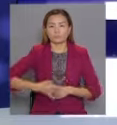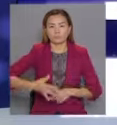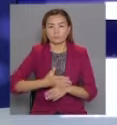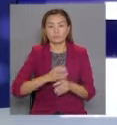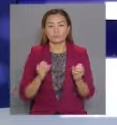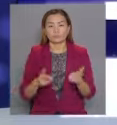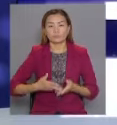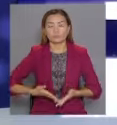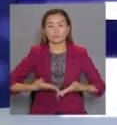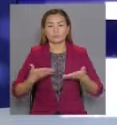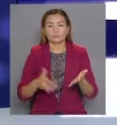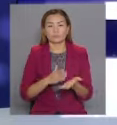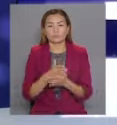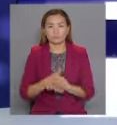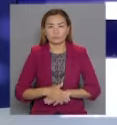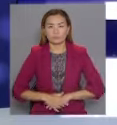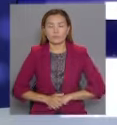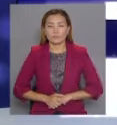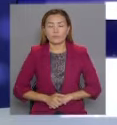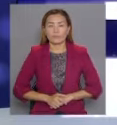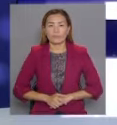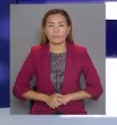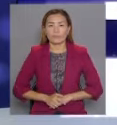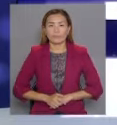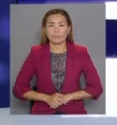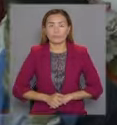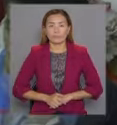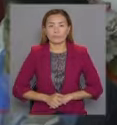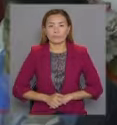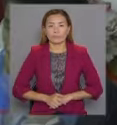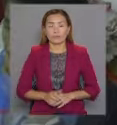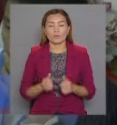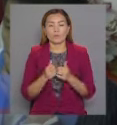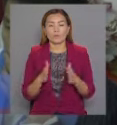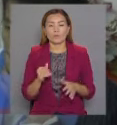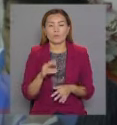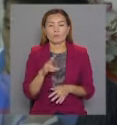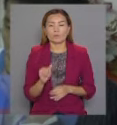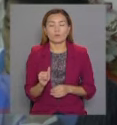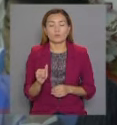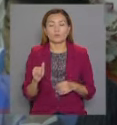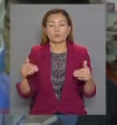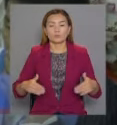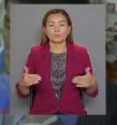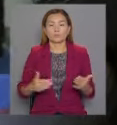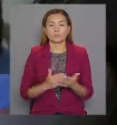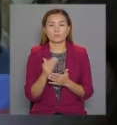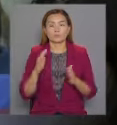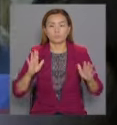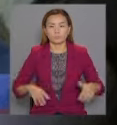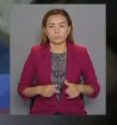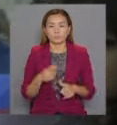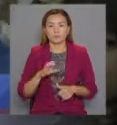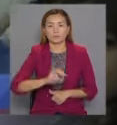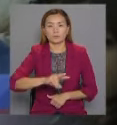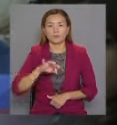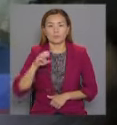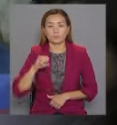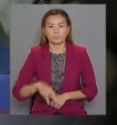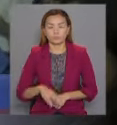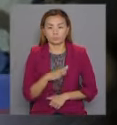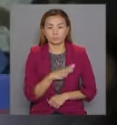специально приглашенные гости и родители. Для выпускников Атырауского политехнического высшего колледжа имени Саламата